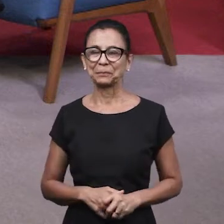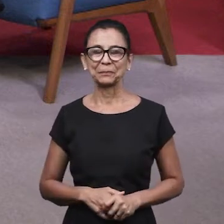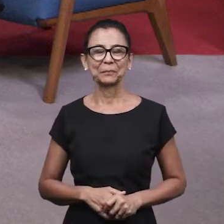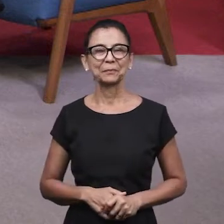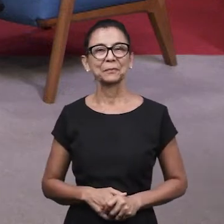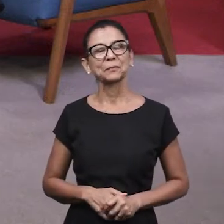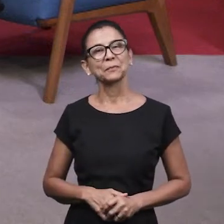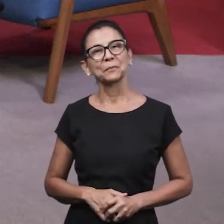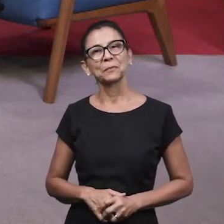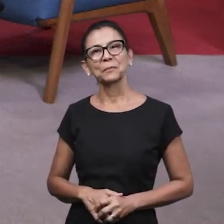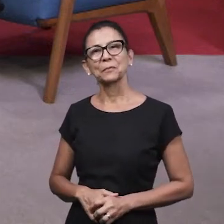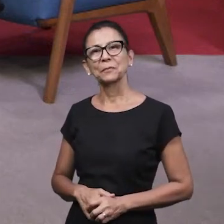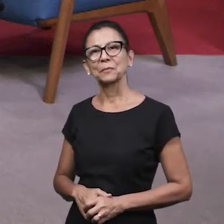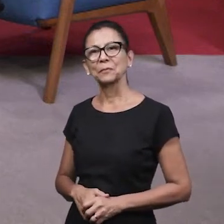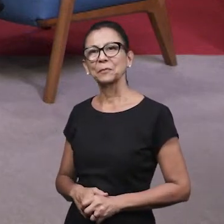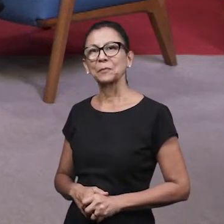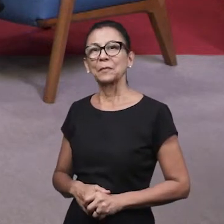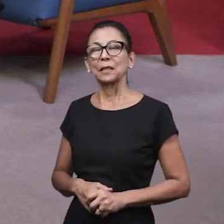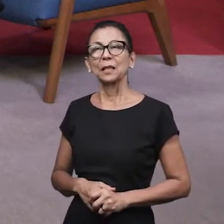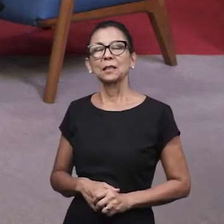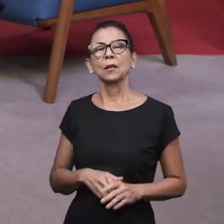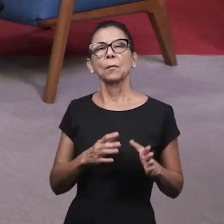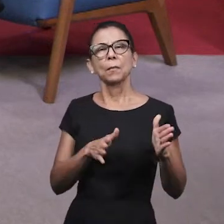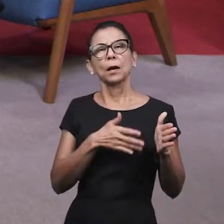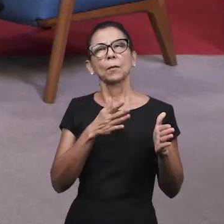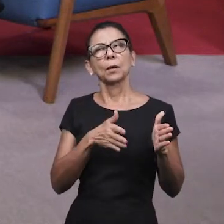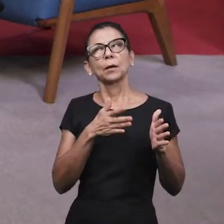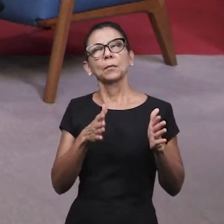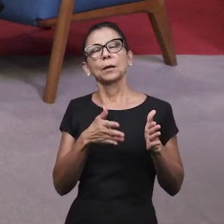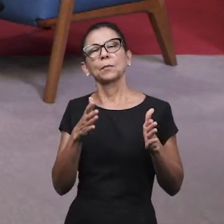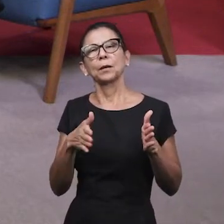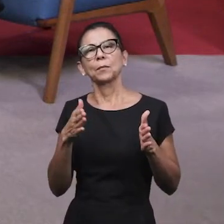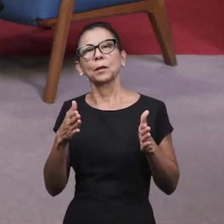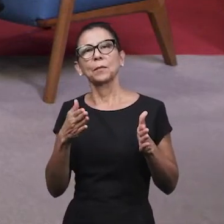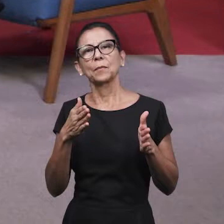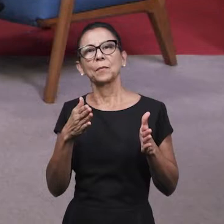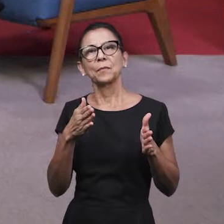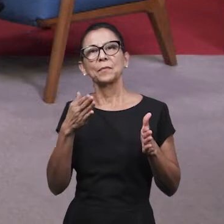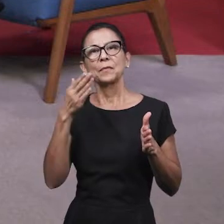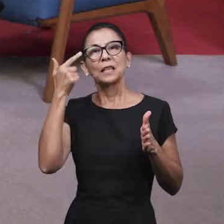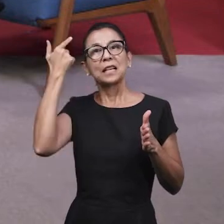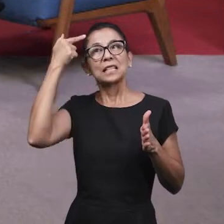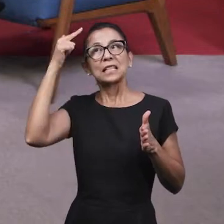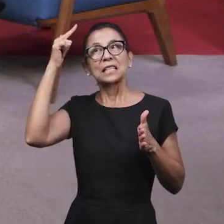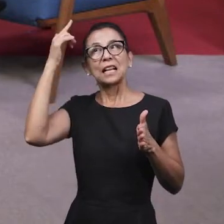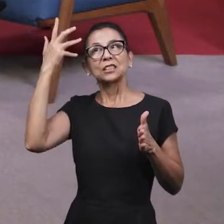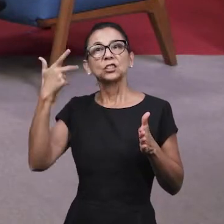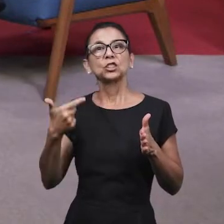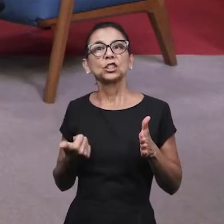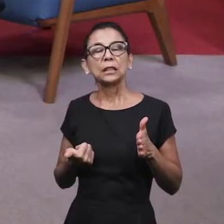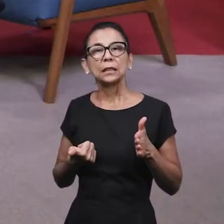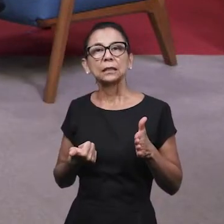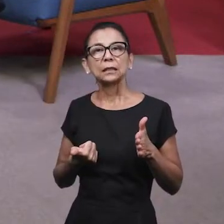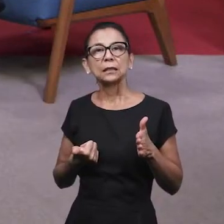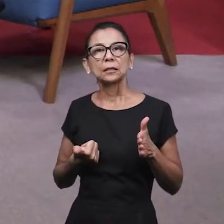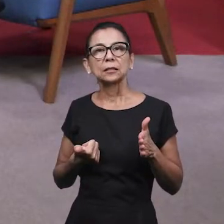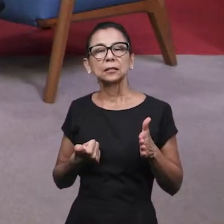au septième jour arrivé, personne n'avait découvert l'énigme. C'est quand la femme de